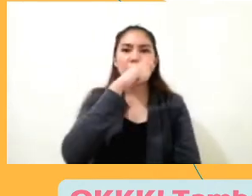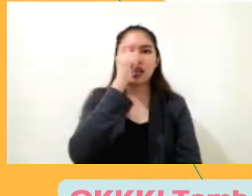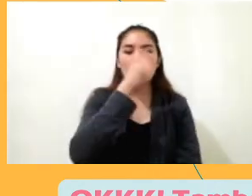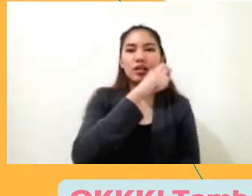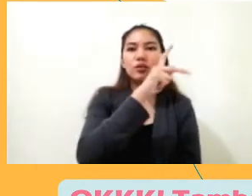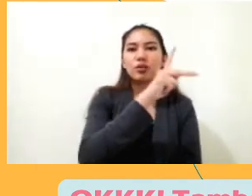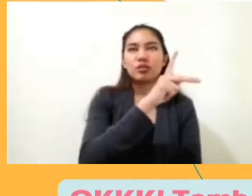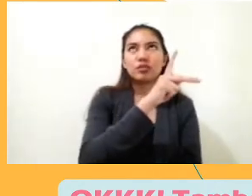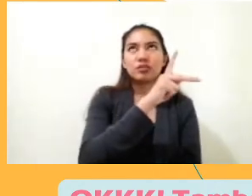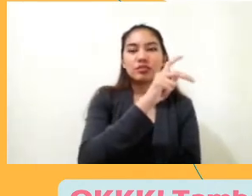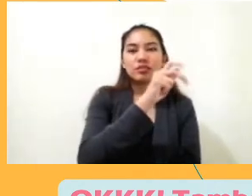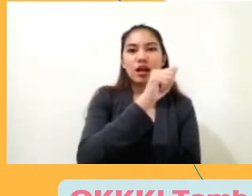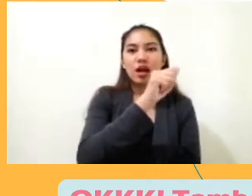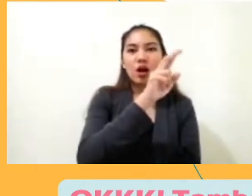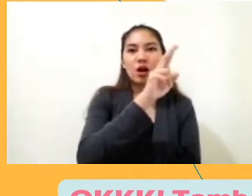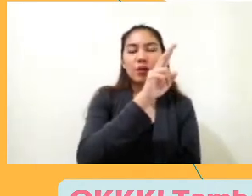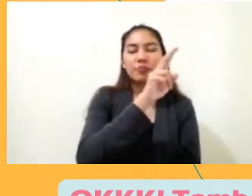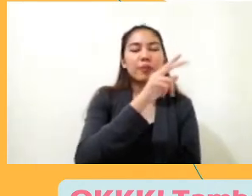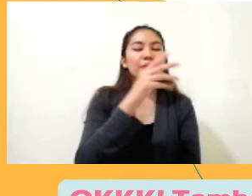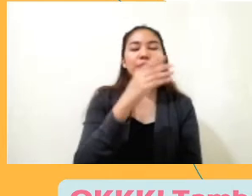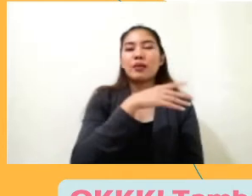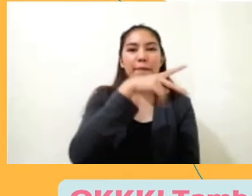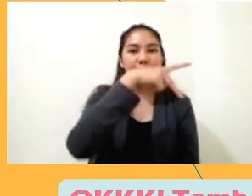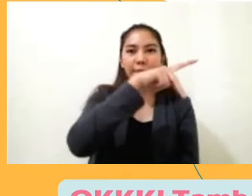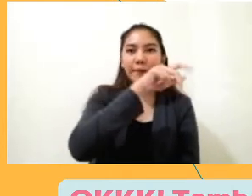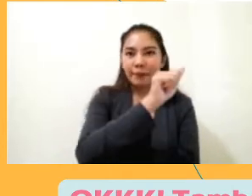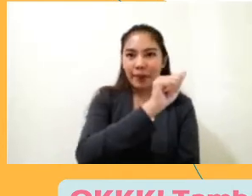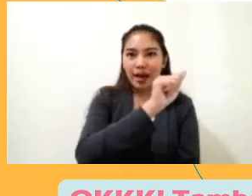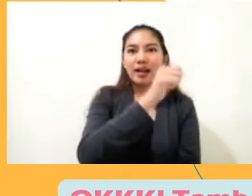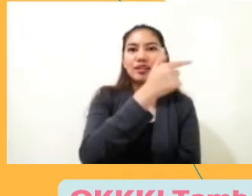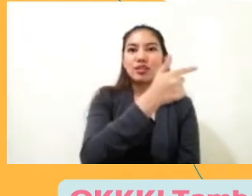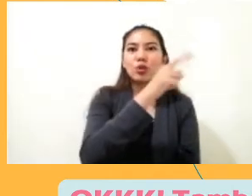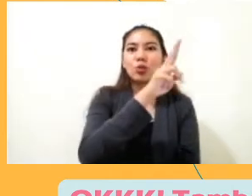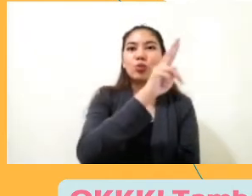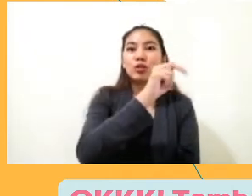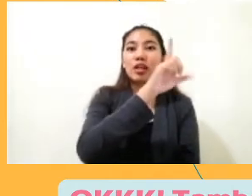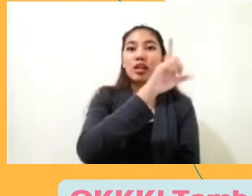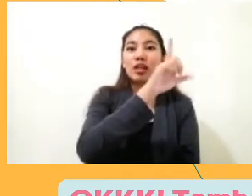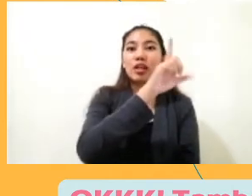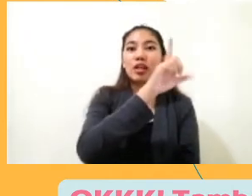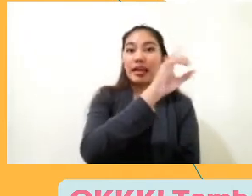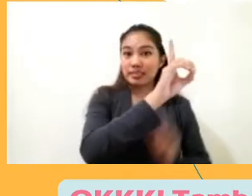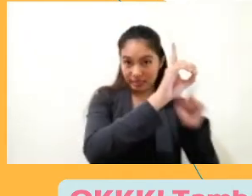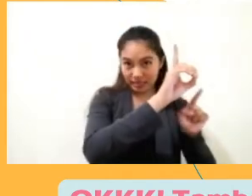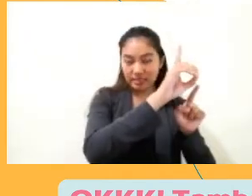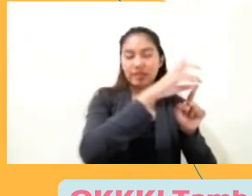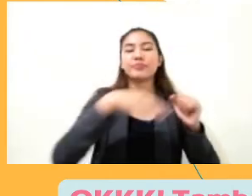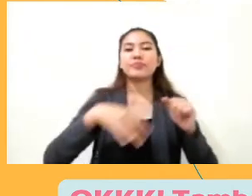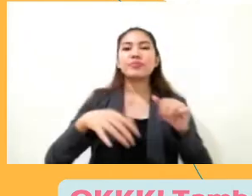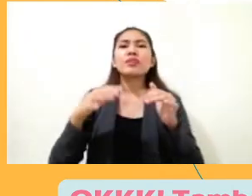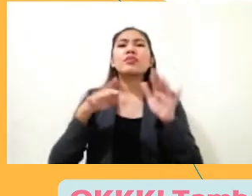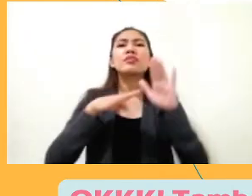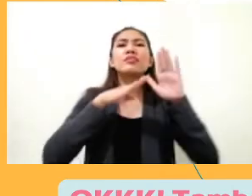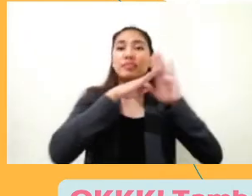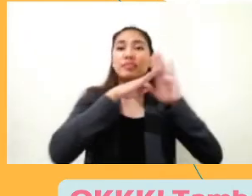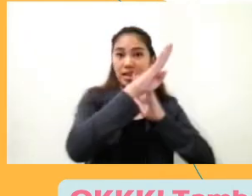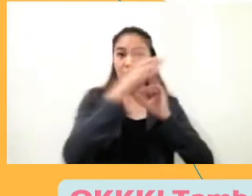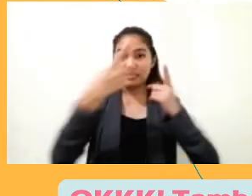na yung sentences or phrases, unti-unti nag-umuunlad yung ating mga galaw